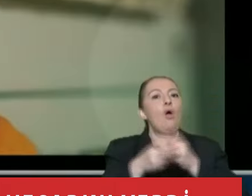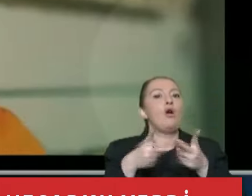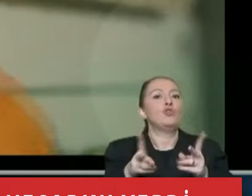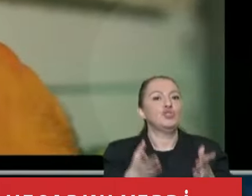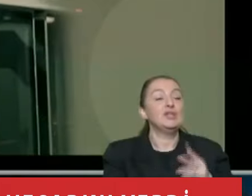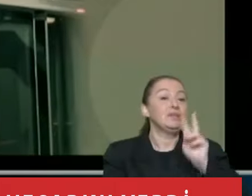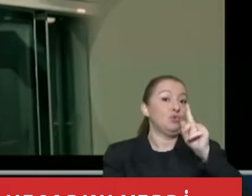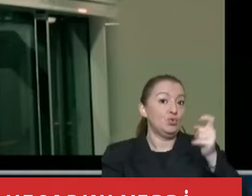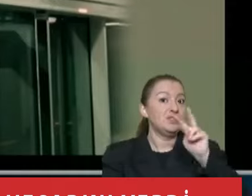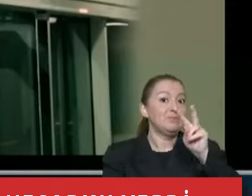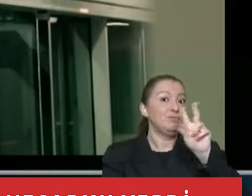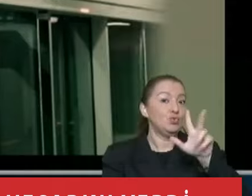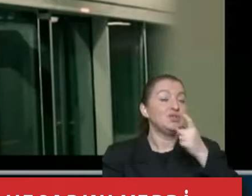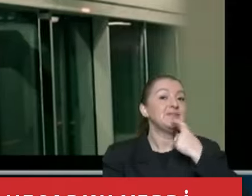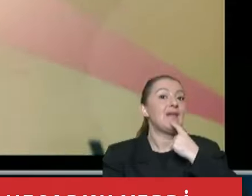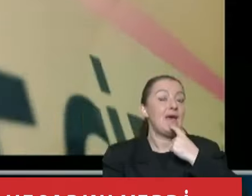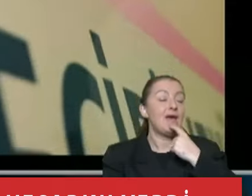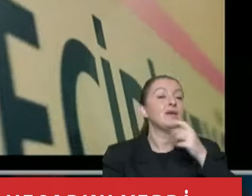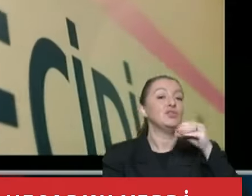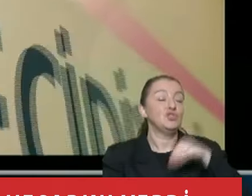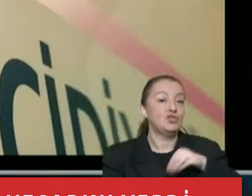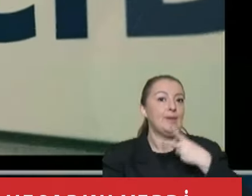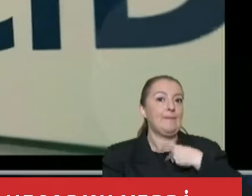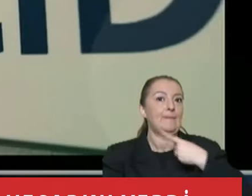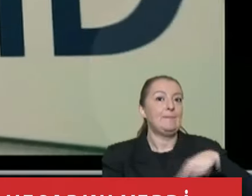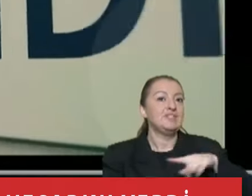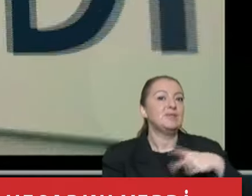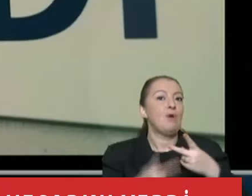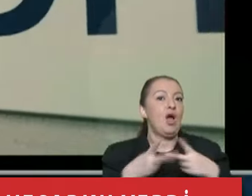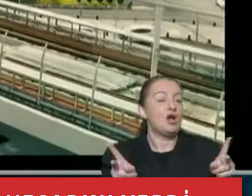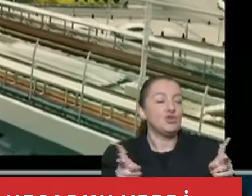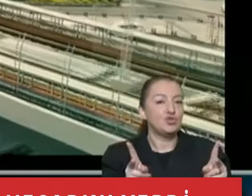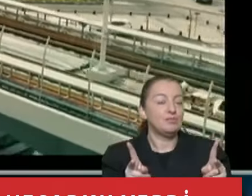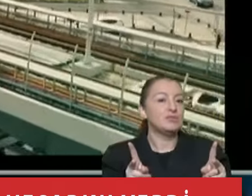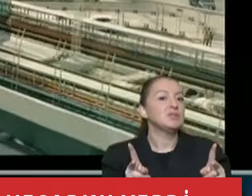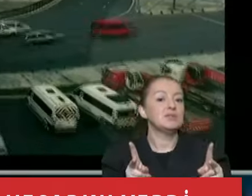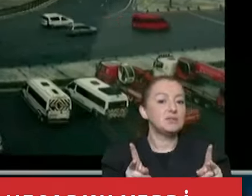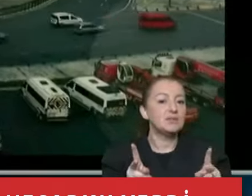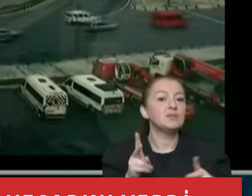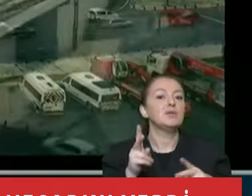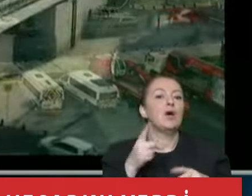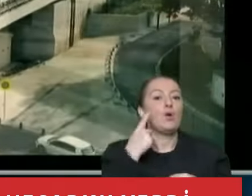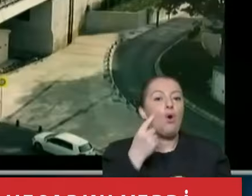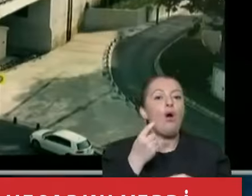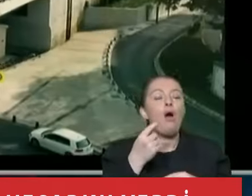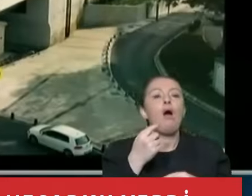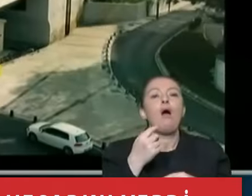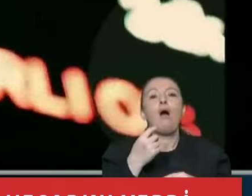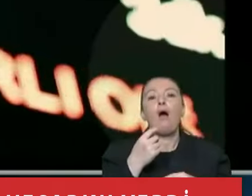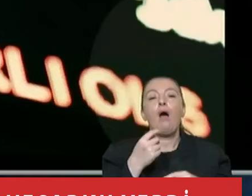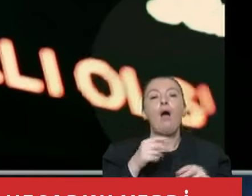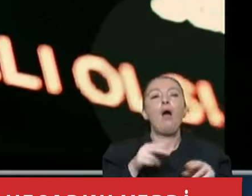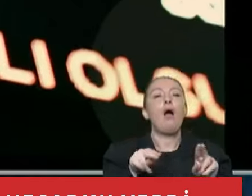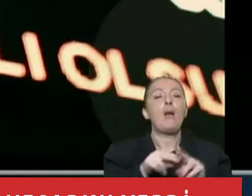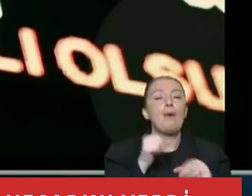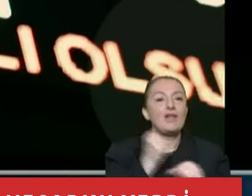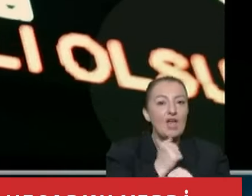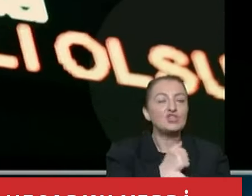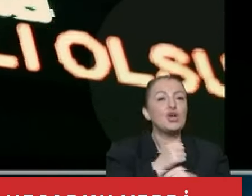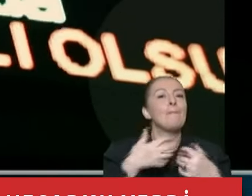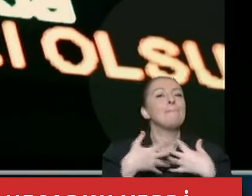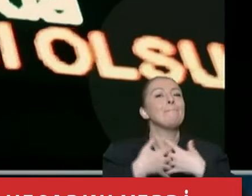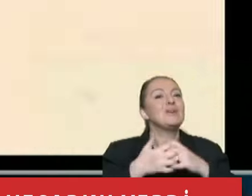47.30 23 yılları sırasında bizim açtığımız hatlar şunlardır Kabataş Mecidiyeköy Mahmut Bey metrosunun